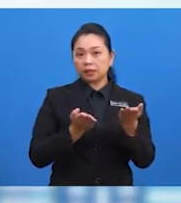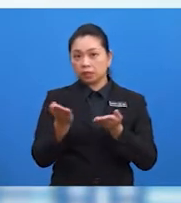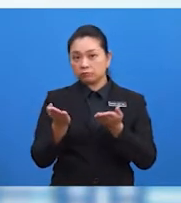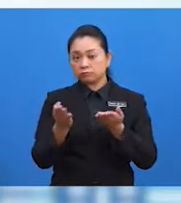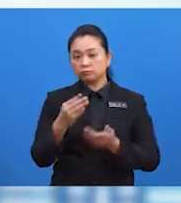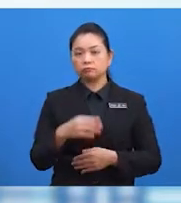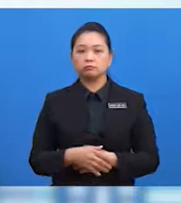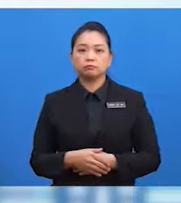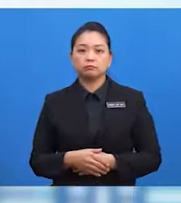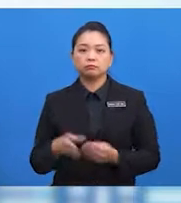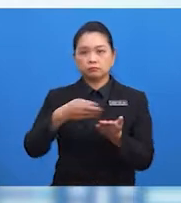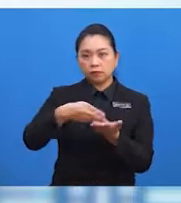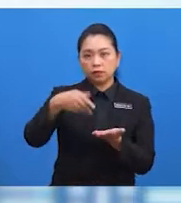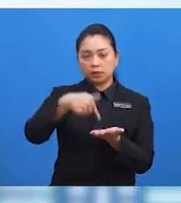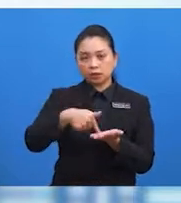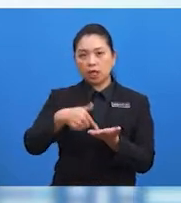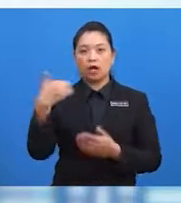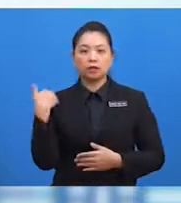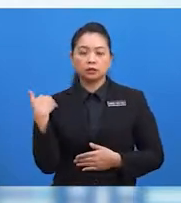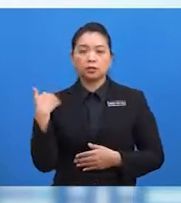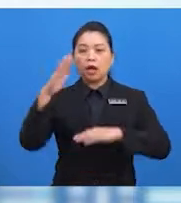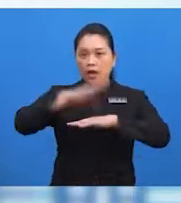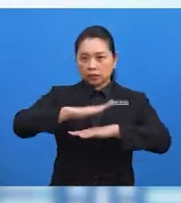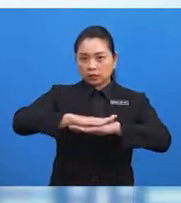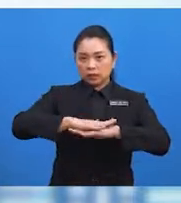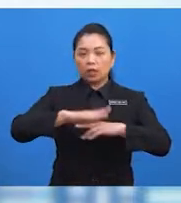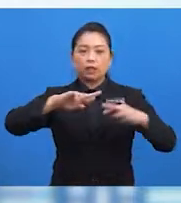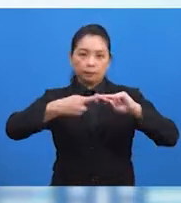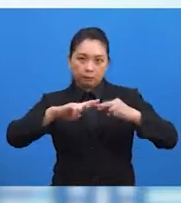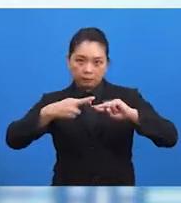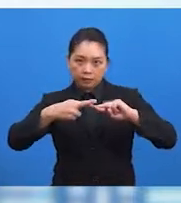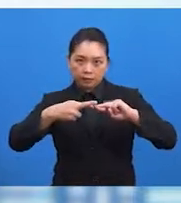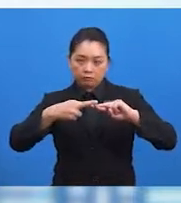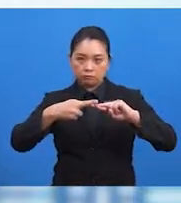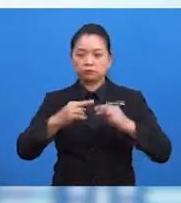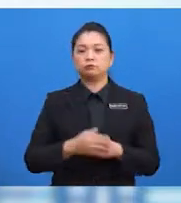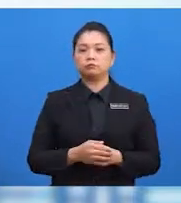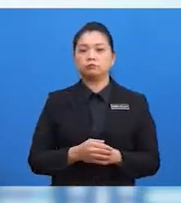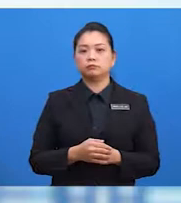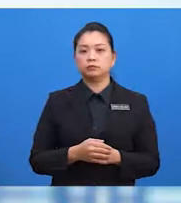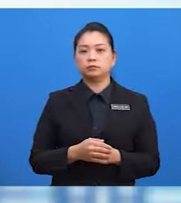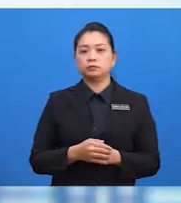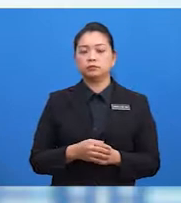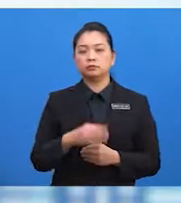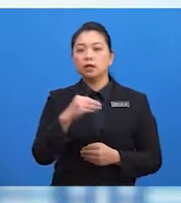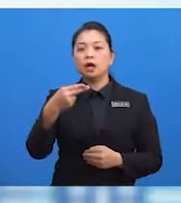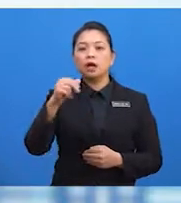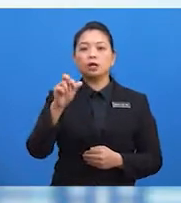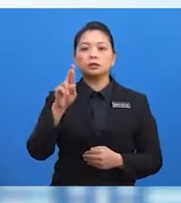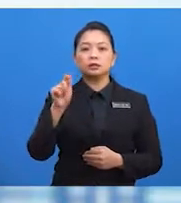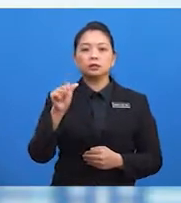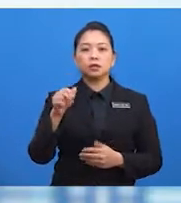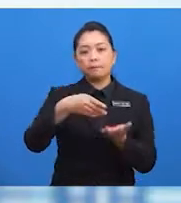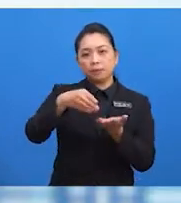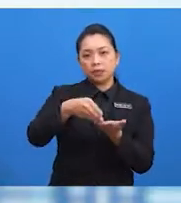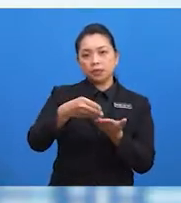Perbelanjaan ini merupakan perbelanjaan atas penyelenggaraan dan pembaikan harta, pembelian bekalan dan